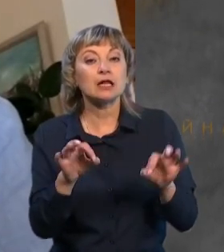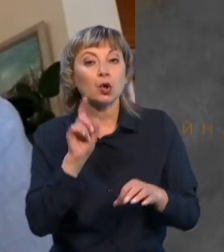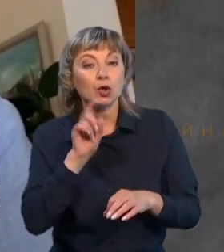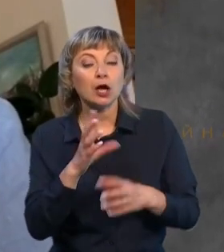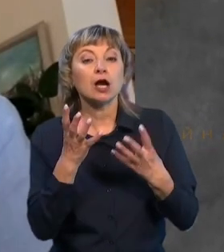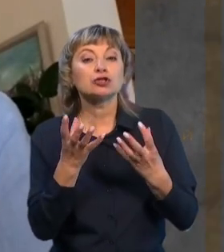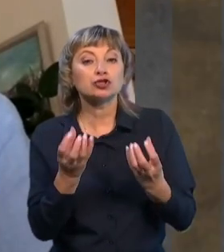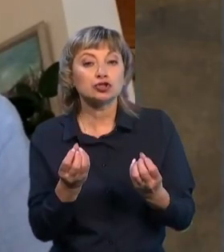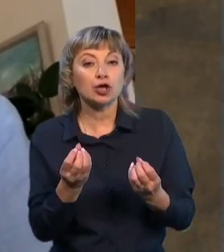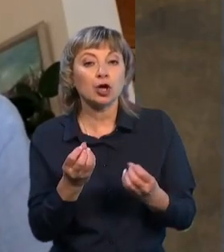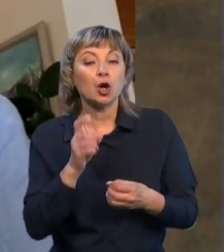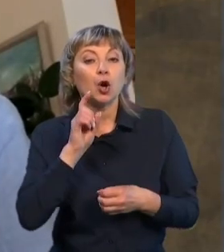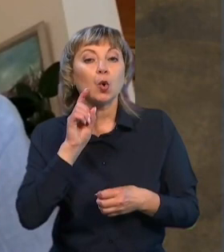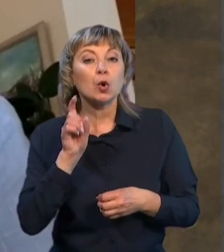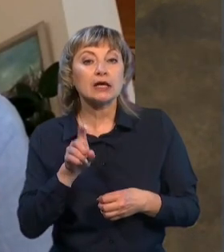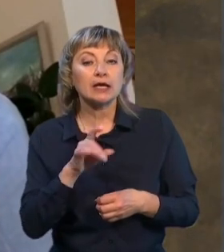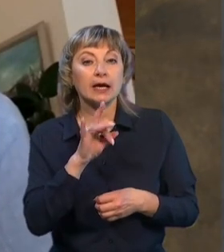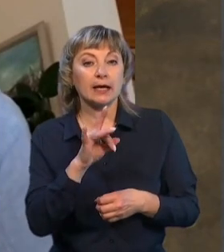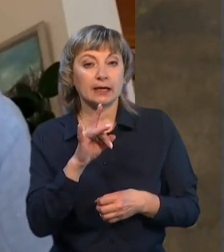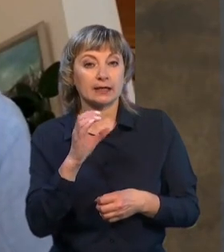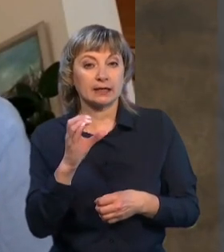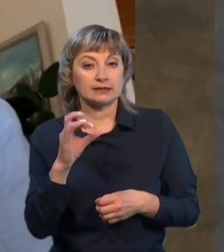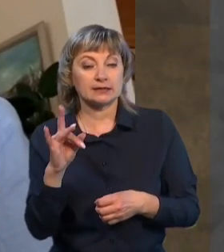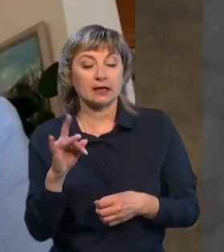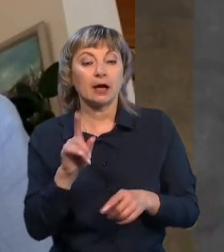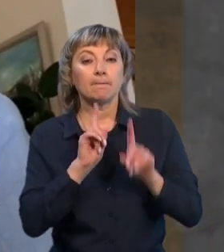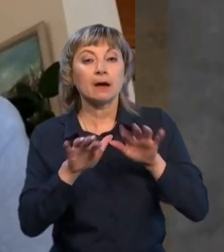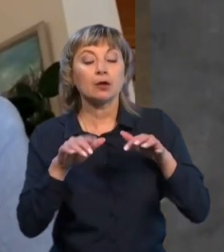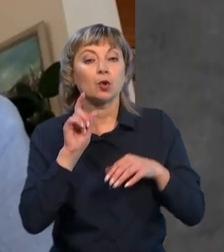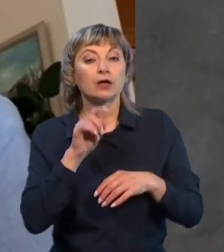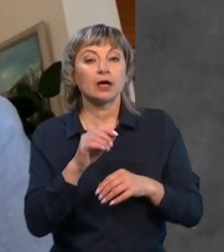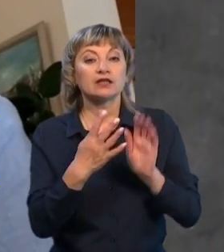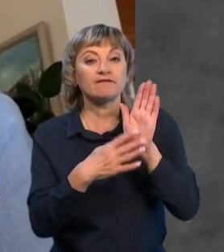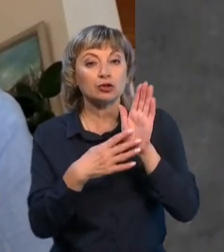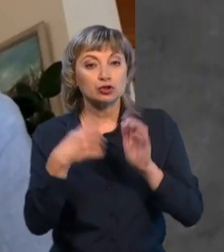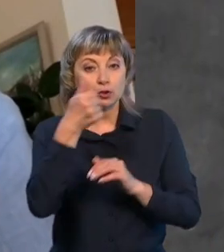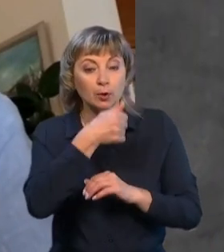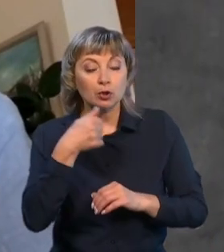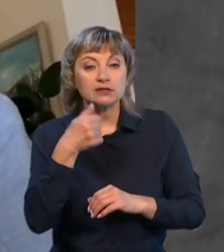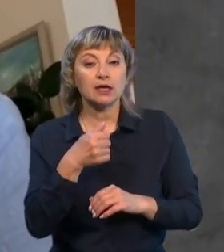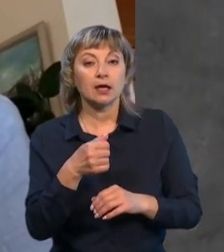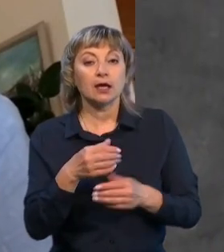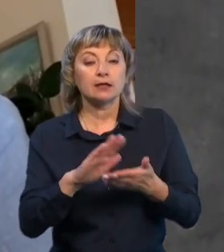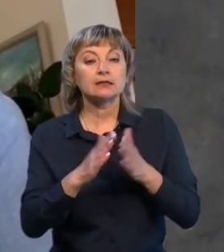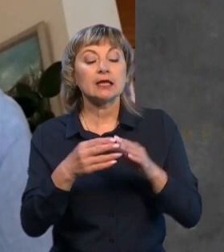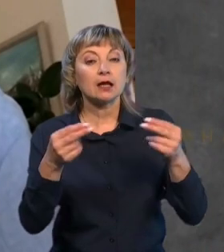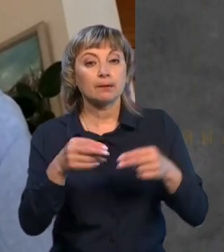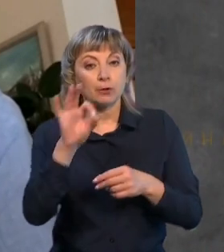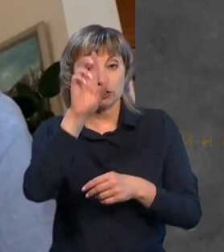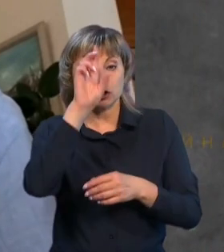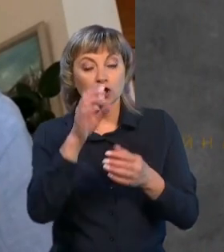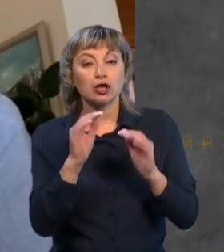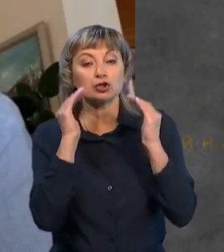А ще українською РСР парламентом Української РСР у 90-му році декорації про державний